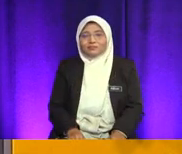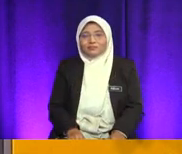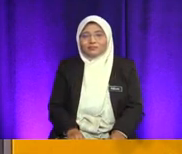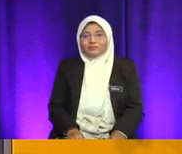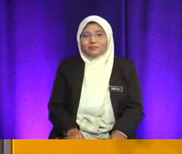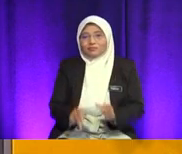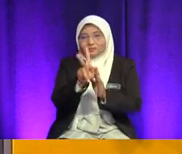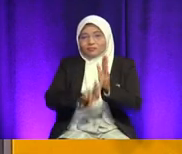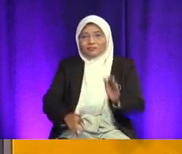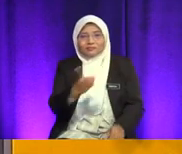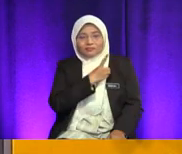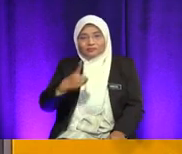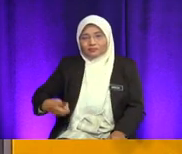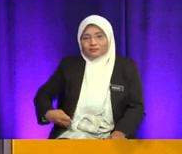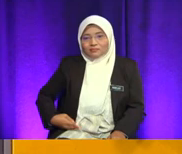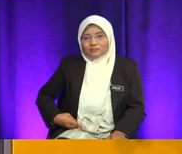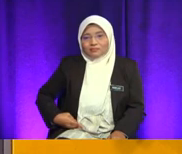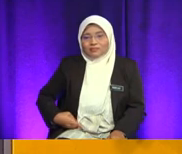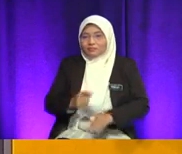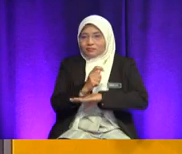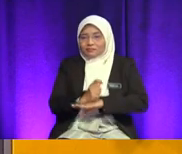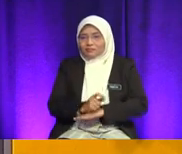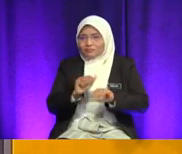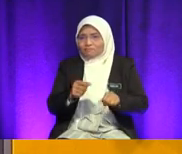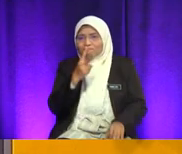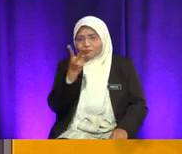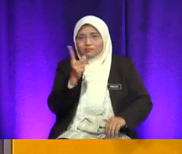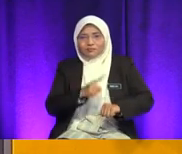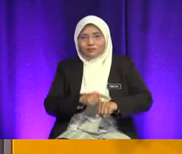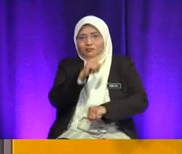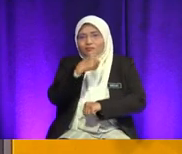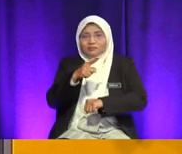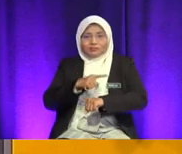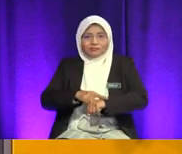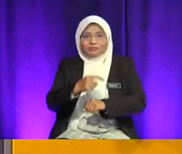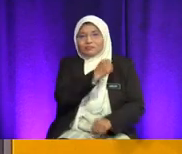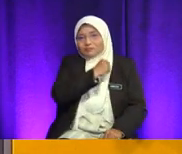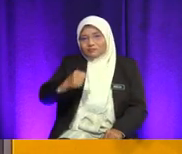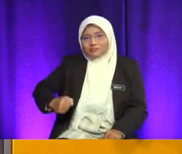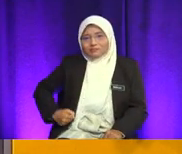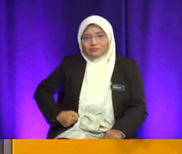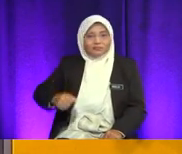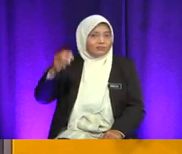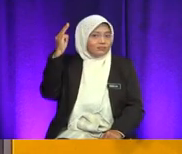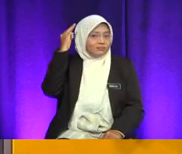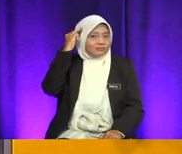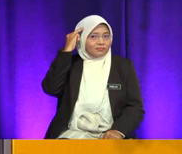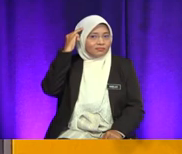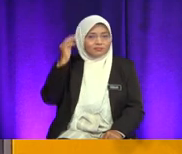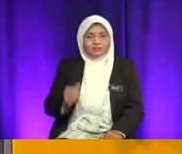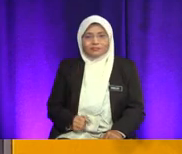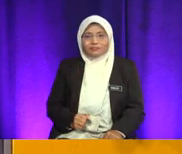semasa zaman Kesultanan Melayu di mana raja berkuasa mutlak untuk membuat